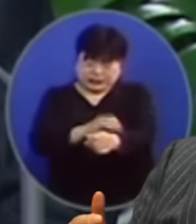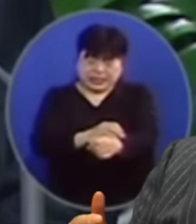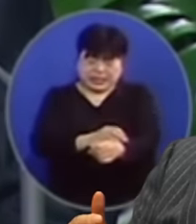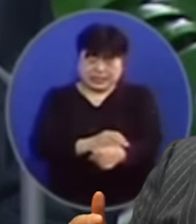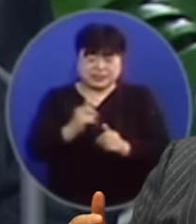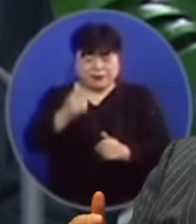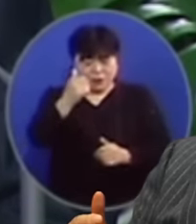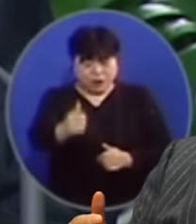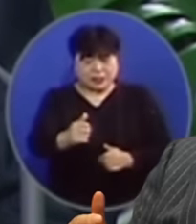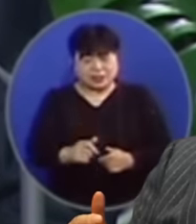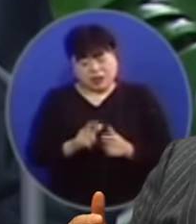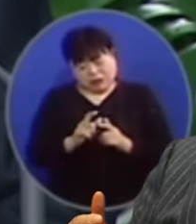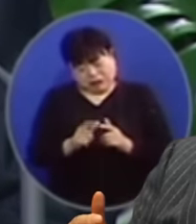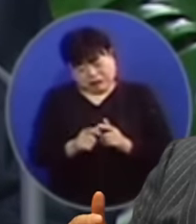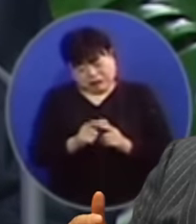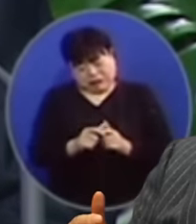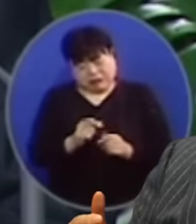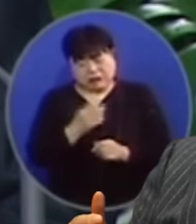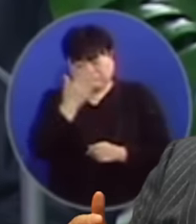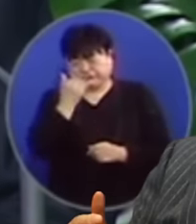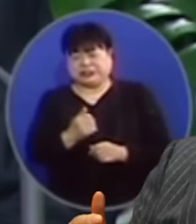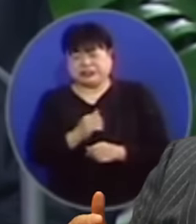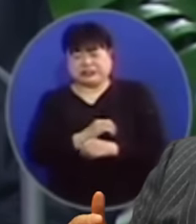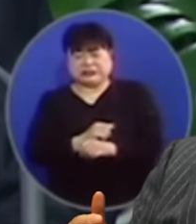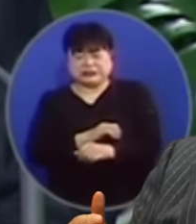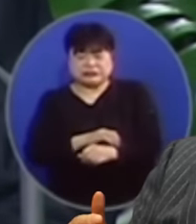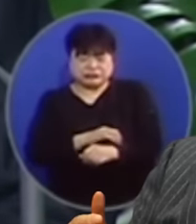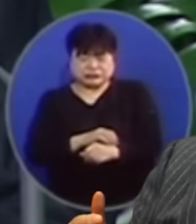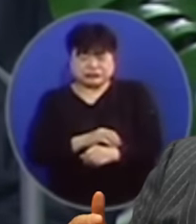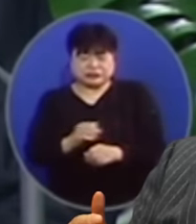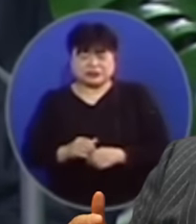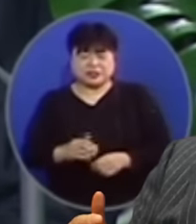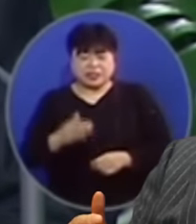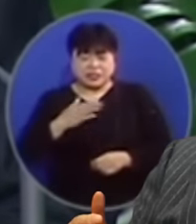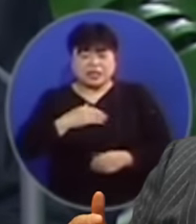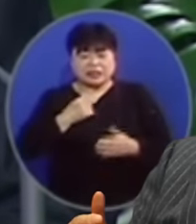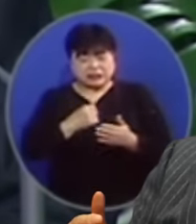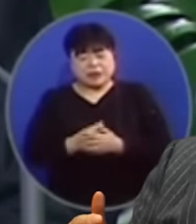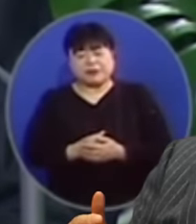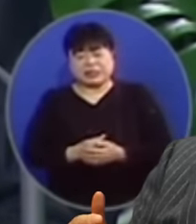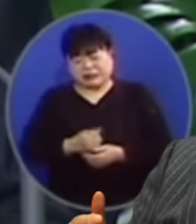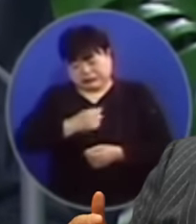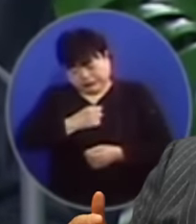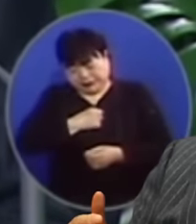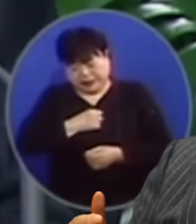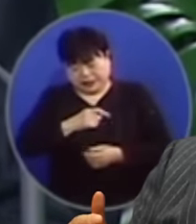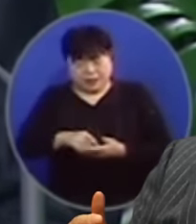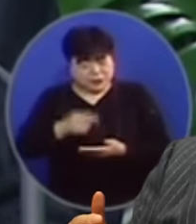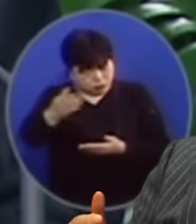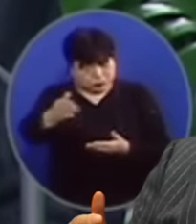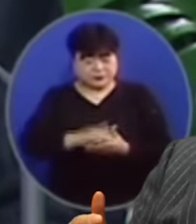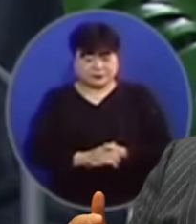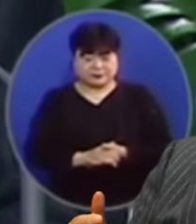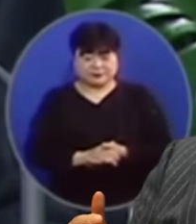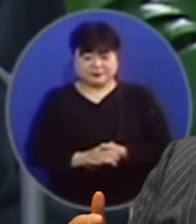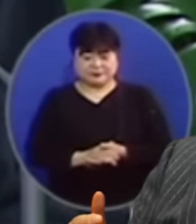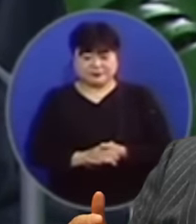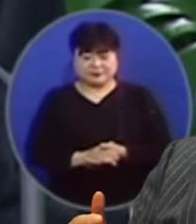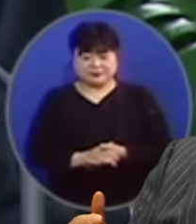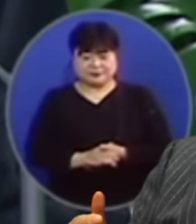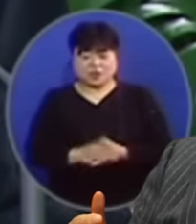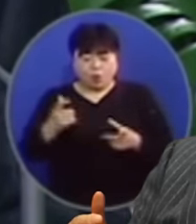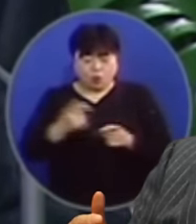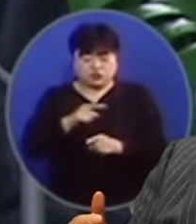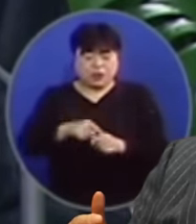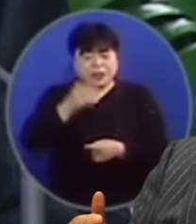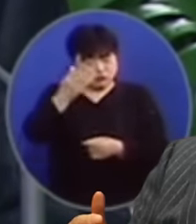마음에 고민스러워서 견딜 수가 없으니까 과부 때문이 아니라 내 때문에 갚아줘야 되겠다. 그래서 그